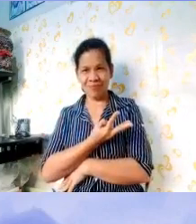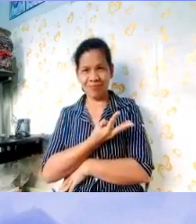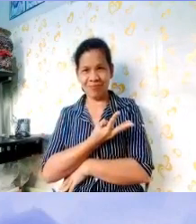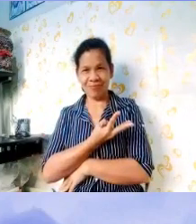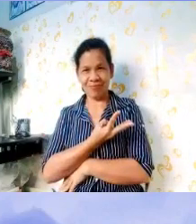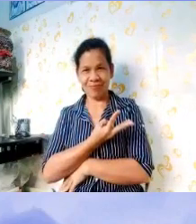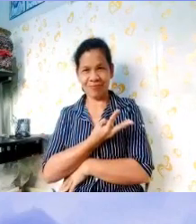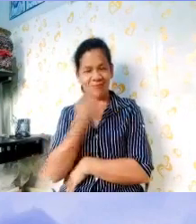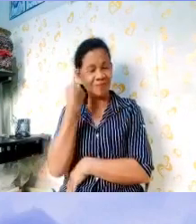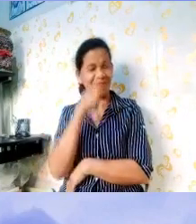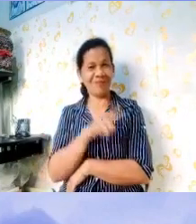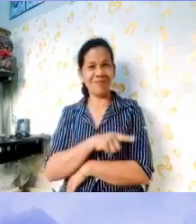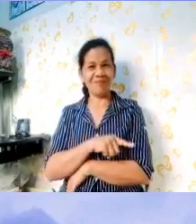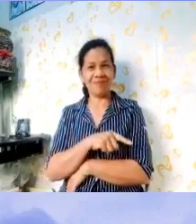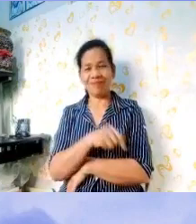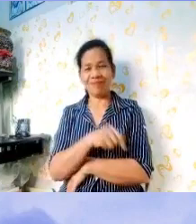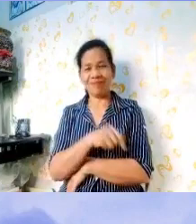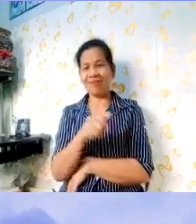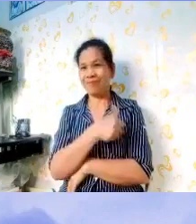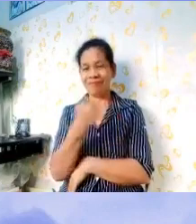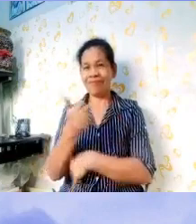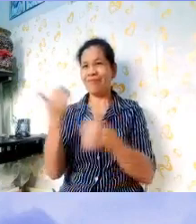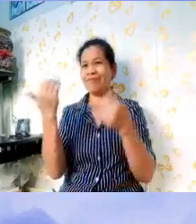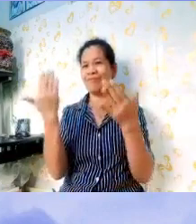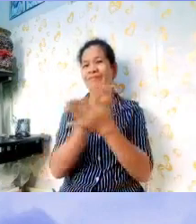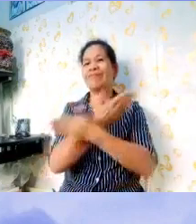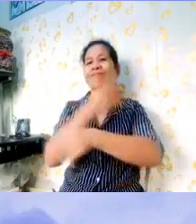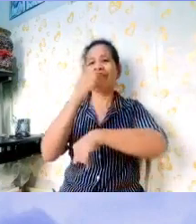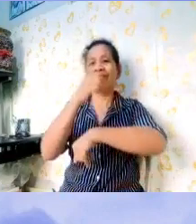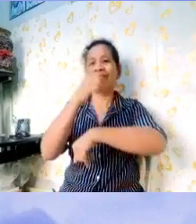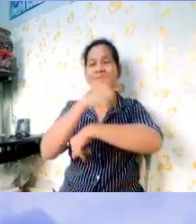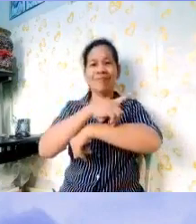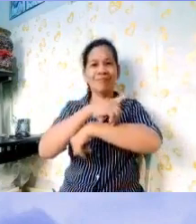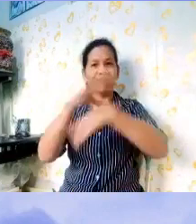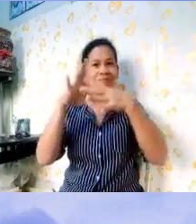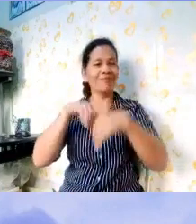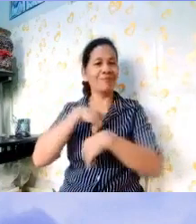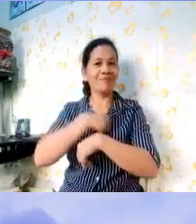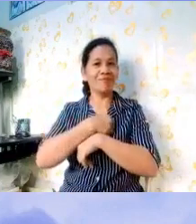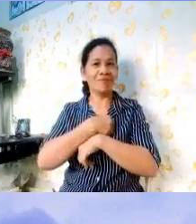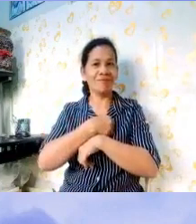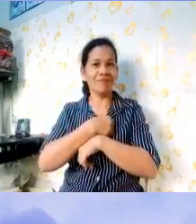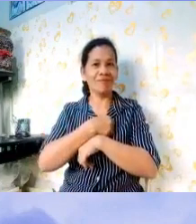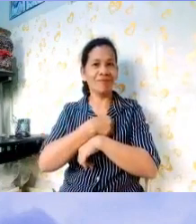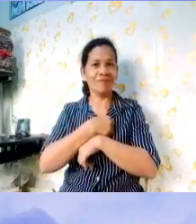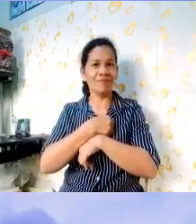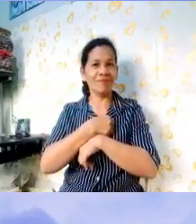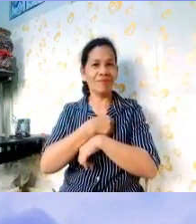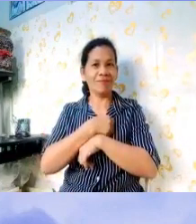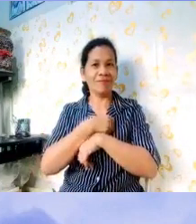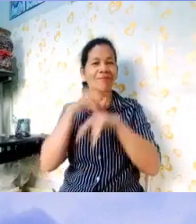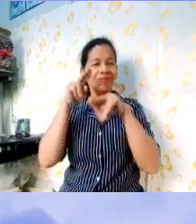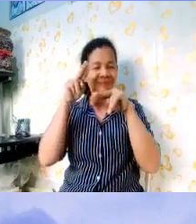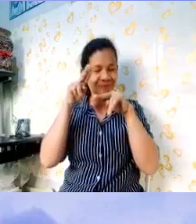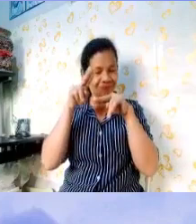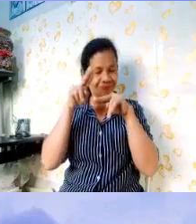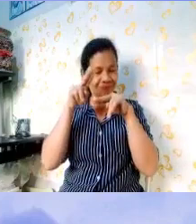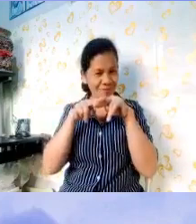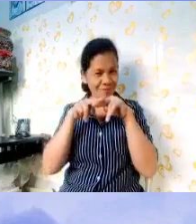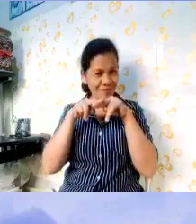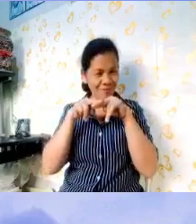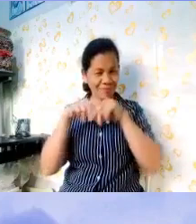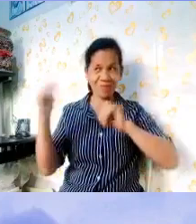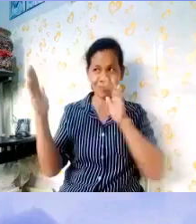na naman pong araw ng atin pong pag-upo sa pana ng ating